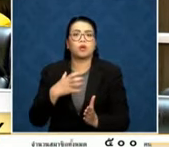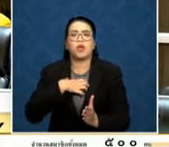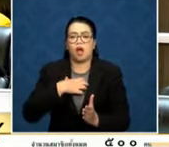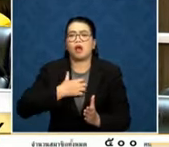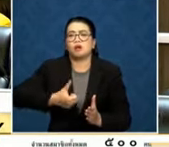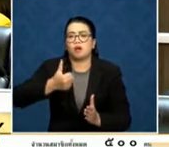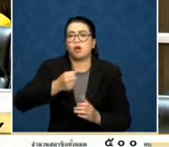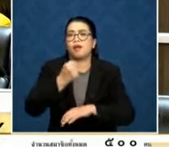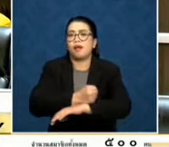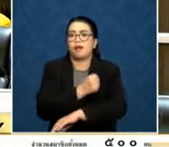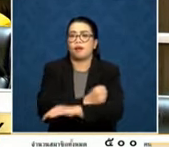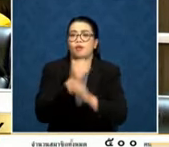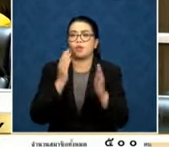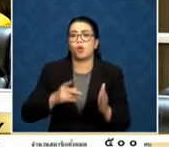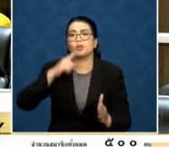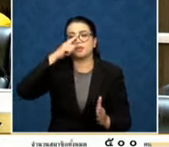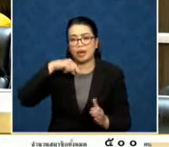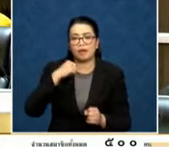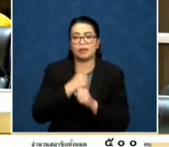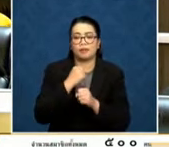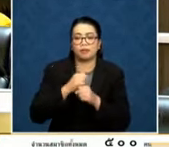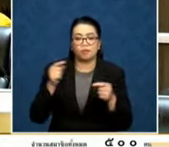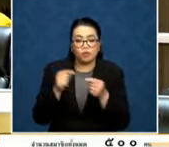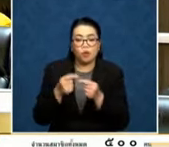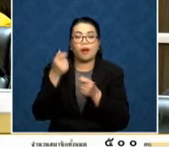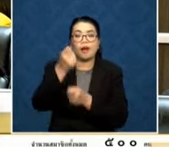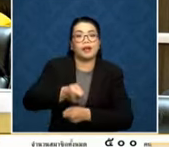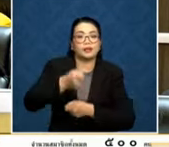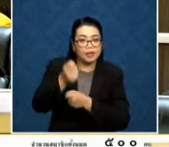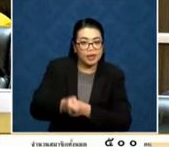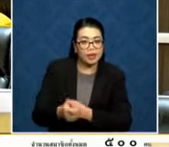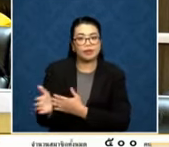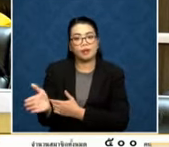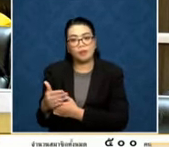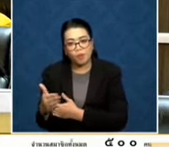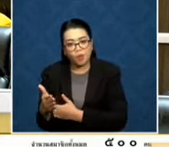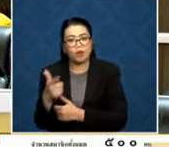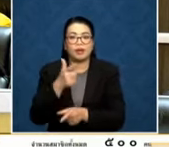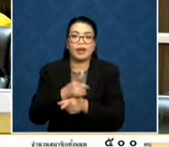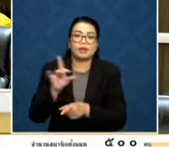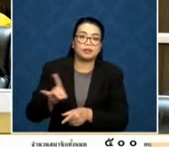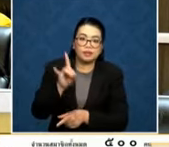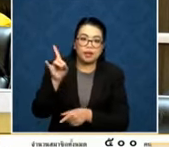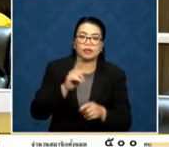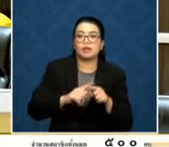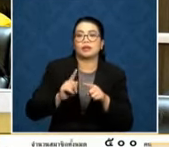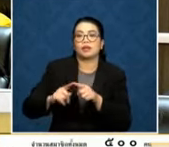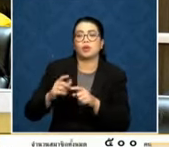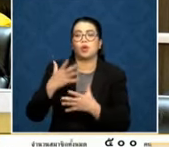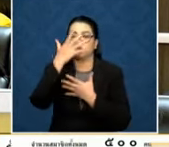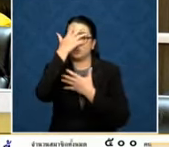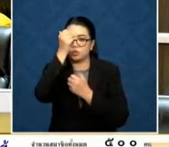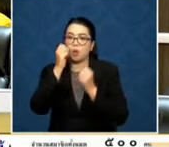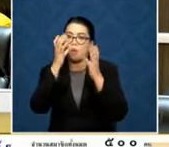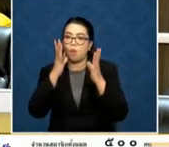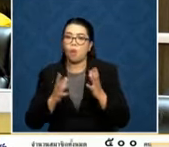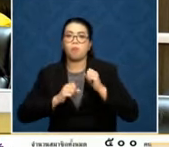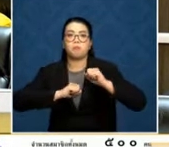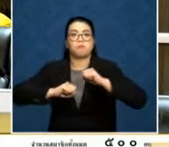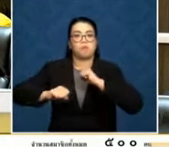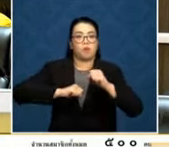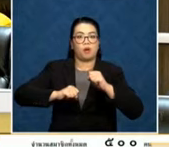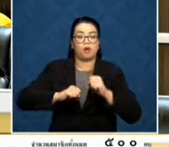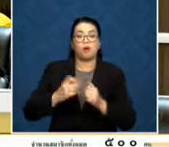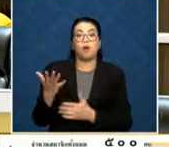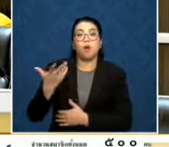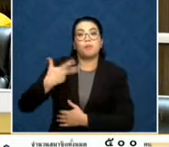ได้แรงงานคนไทยไปทำภาคการเกษตรทำประมงทำภาคการเกษตรและเสนใจคูมวยไทยโปรตุเกสก็เช่นกัน